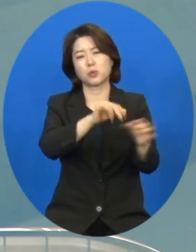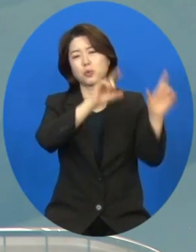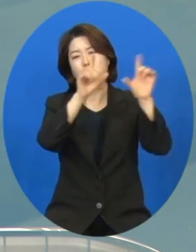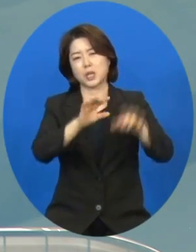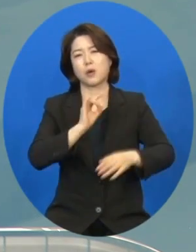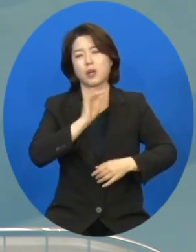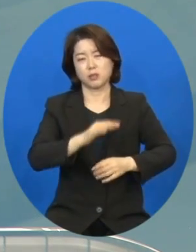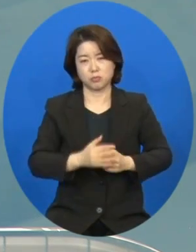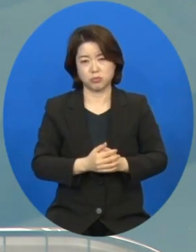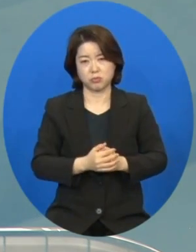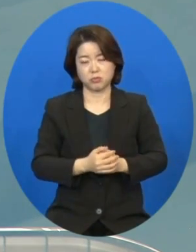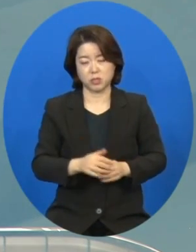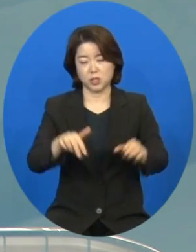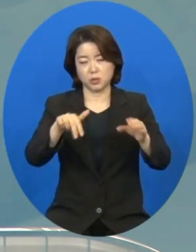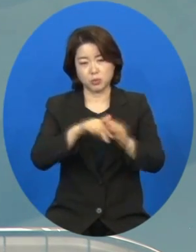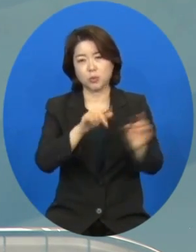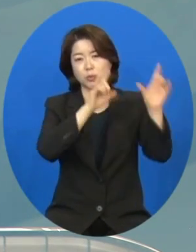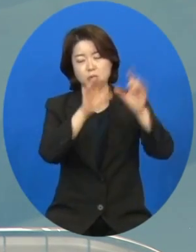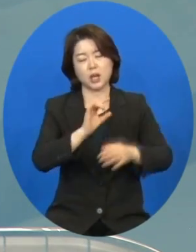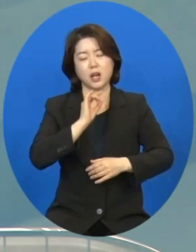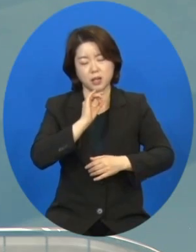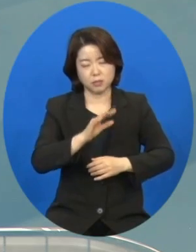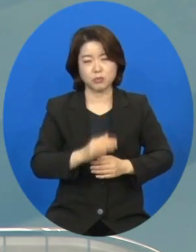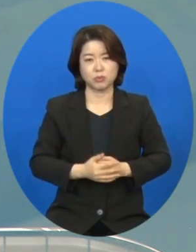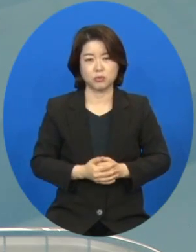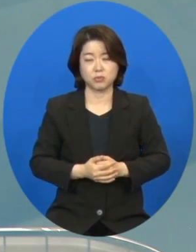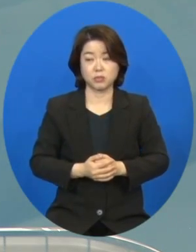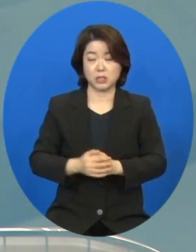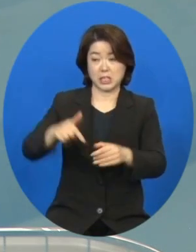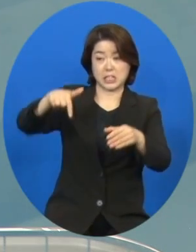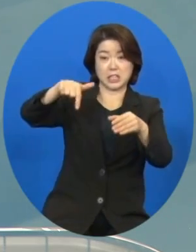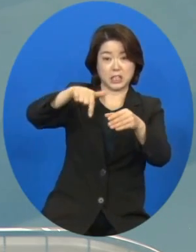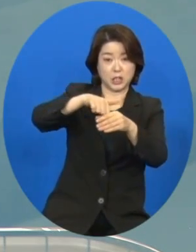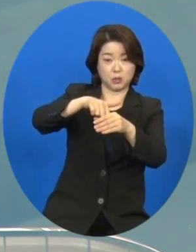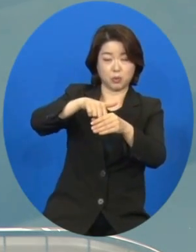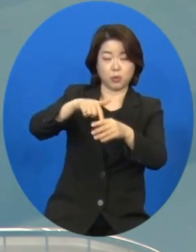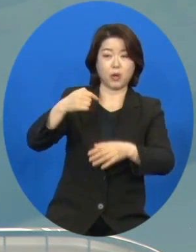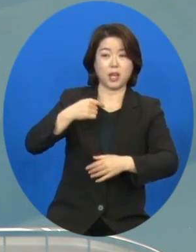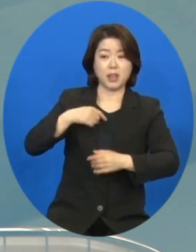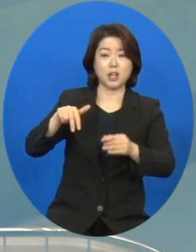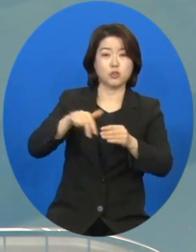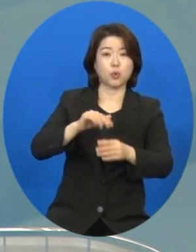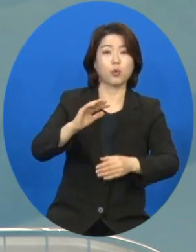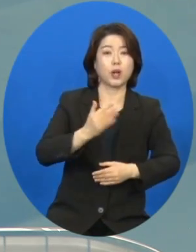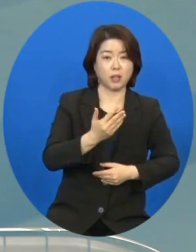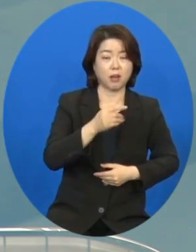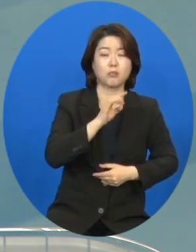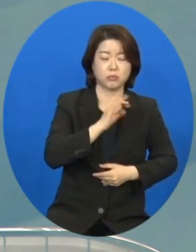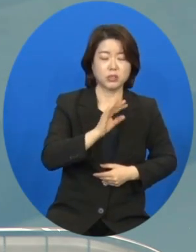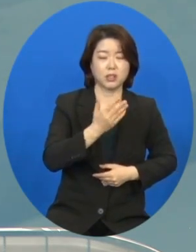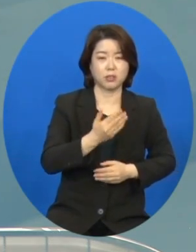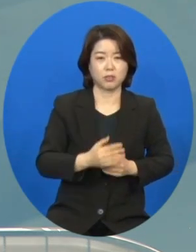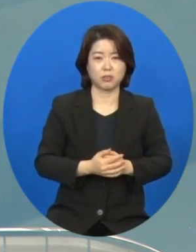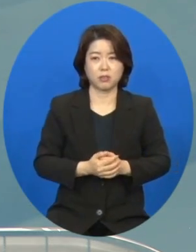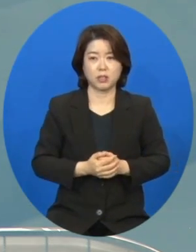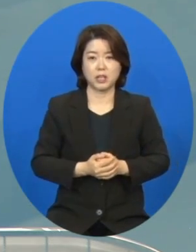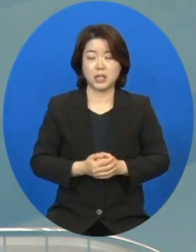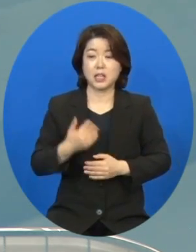그저 종교 생활을 하는 거예요. 기독교가 내 종교인 거죠. 그러나 실제로 내 마음의 갈망은